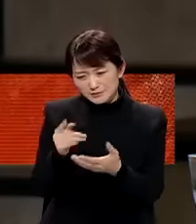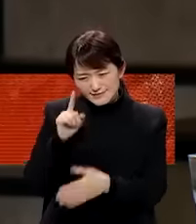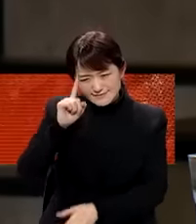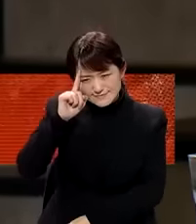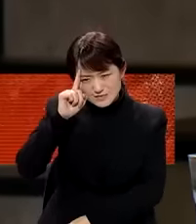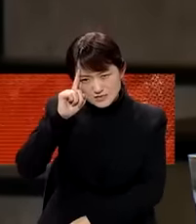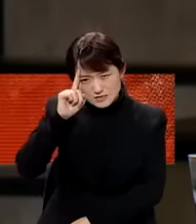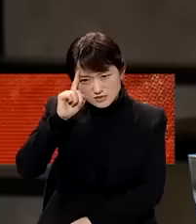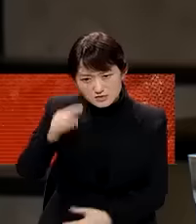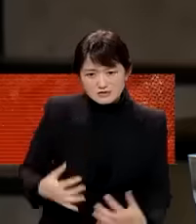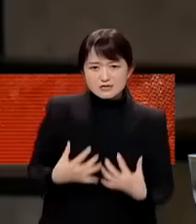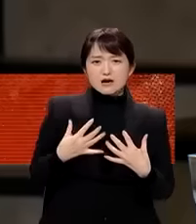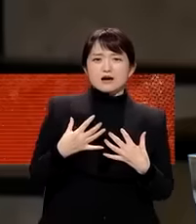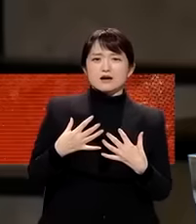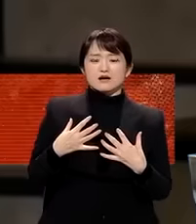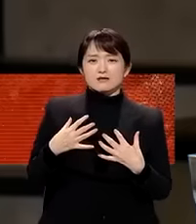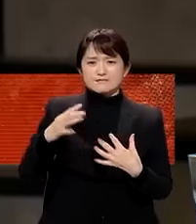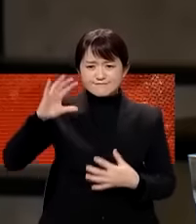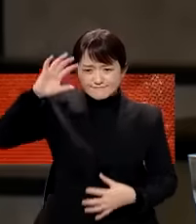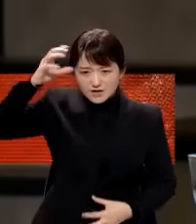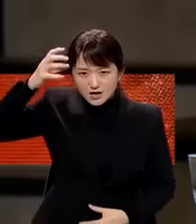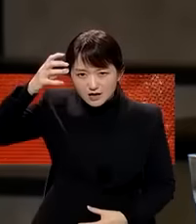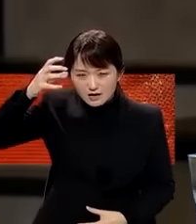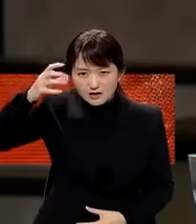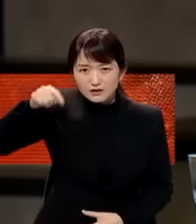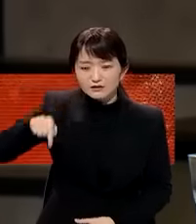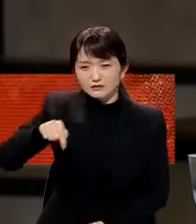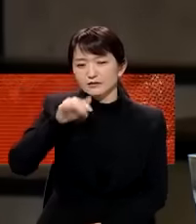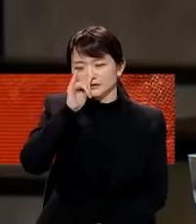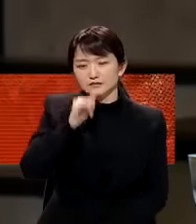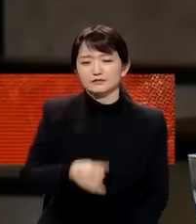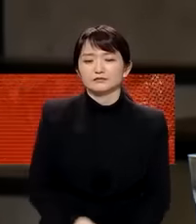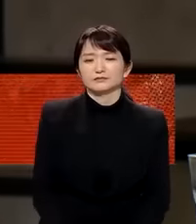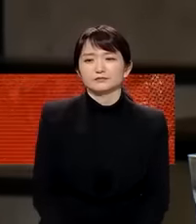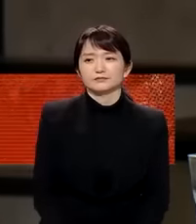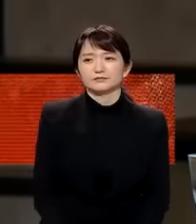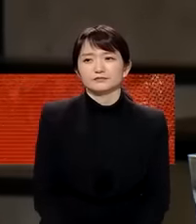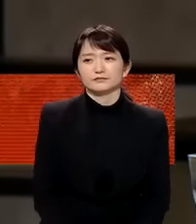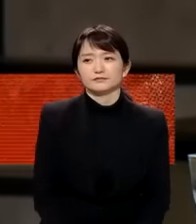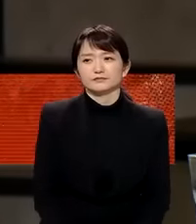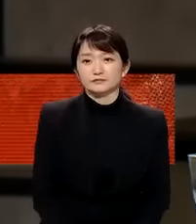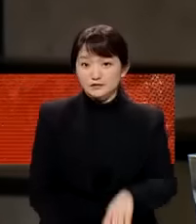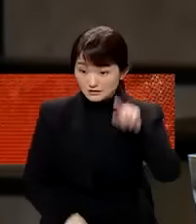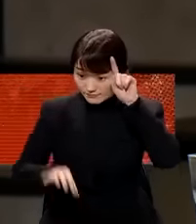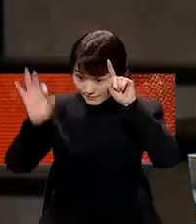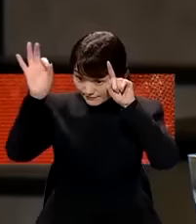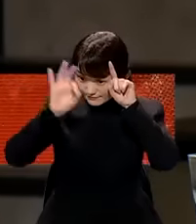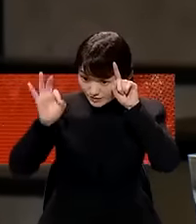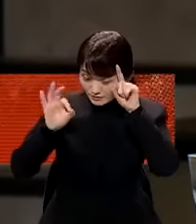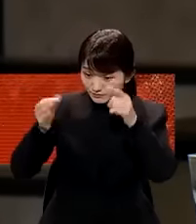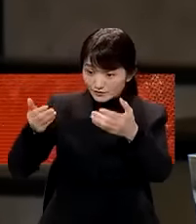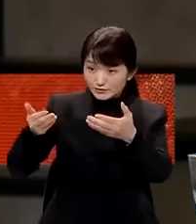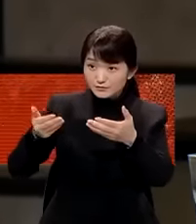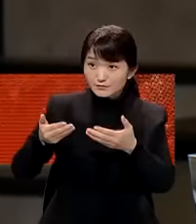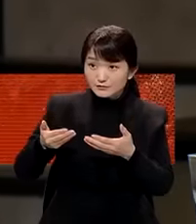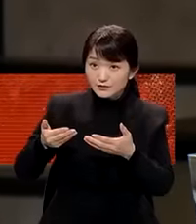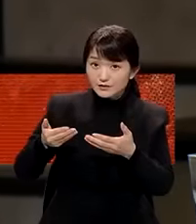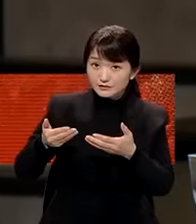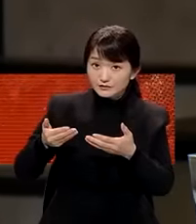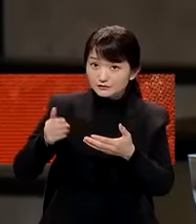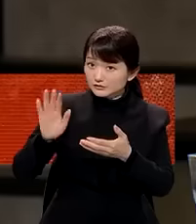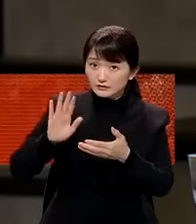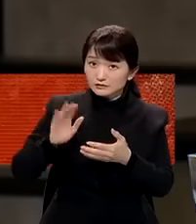반응하는 그런 경향이 있었다라고 하는 것을 얘기를 했단 말이죠 그러니까 100% 그 을 갖다 받아들이지 않은 것은 아닌 거 같이